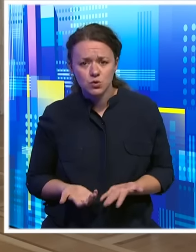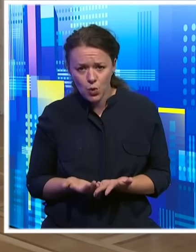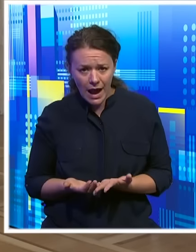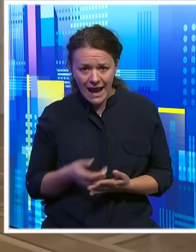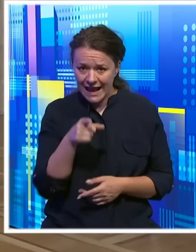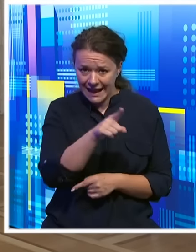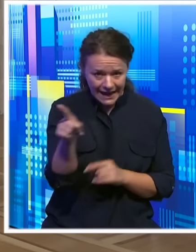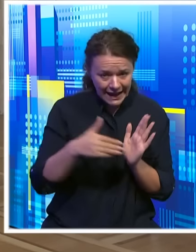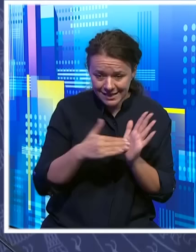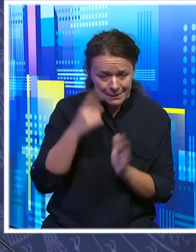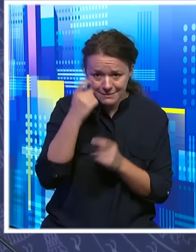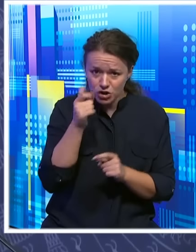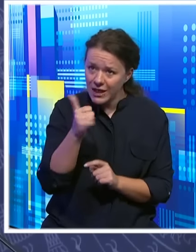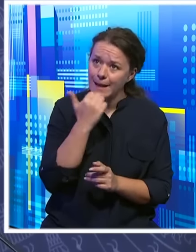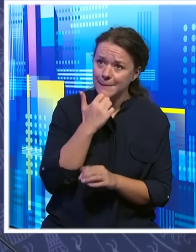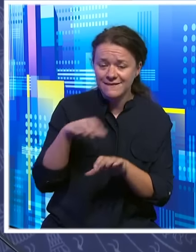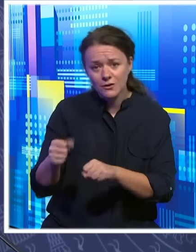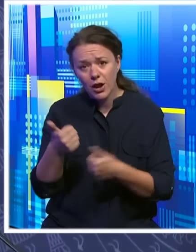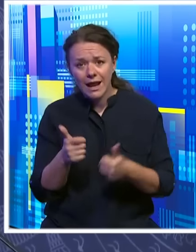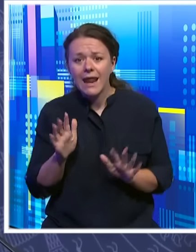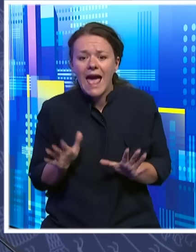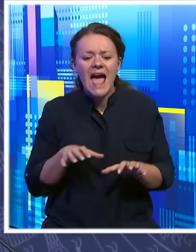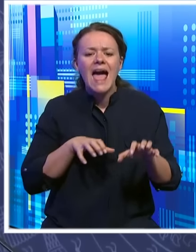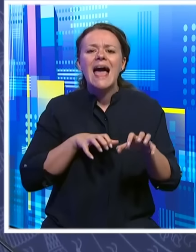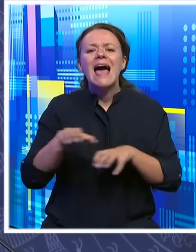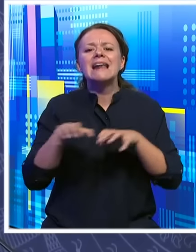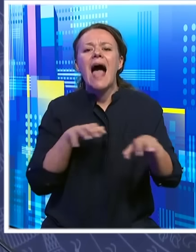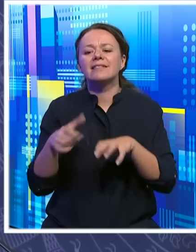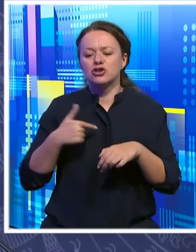se privatizuje ili ne. Jer je radničko samoupravljanje davno zaustavljeno.